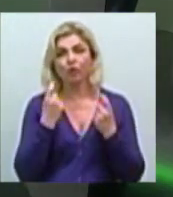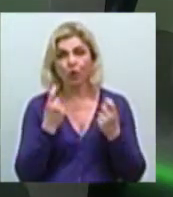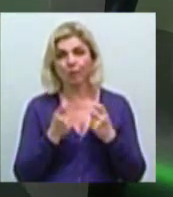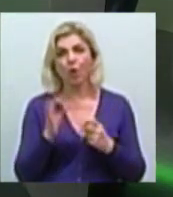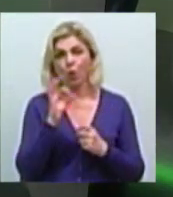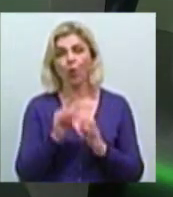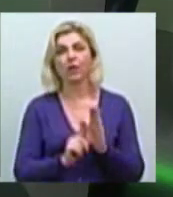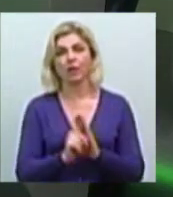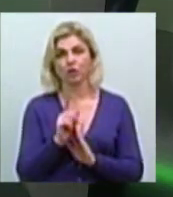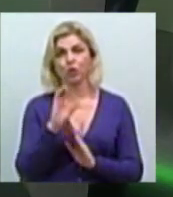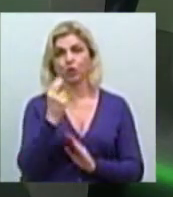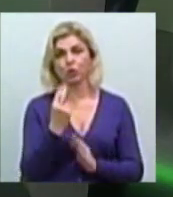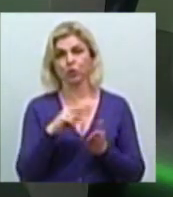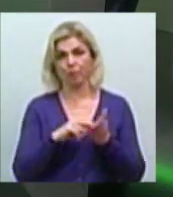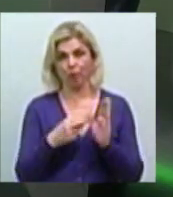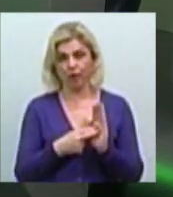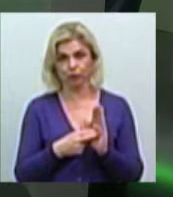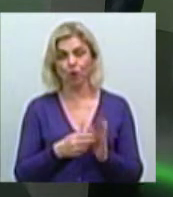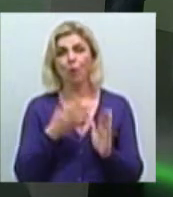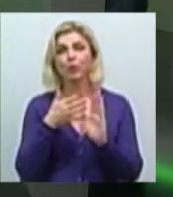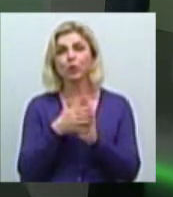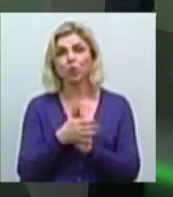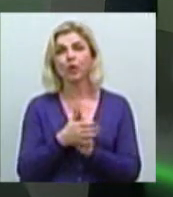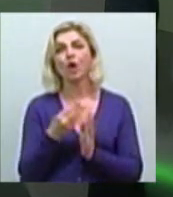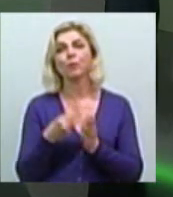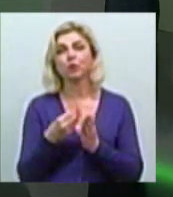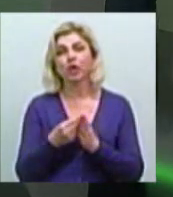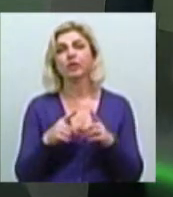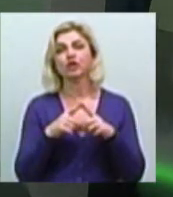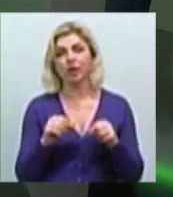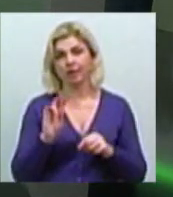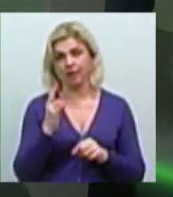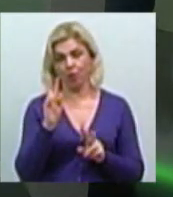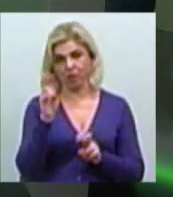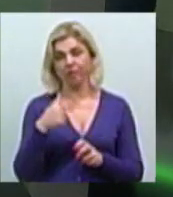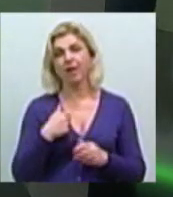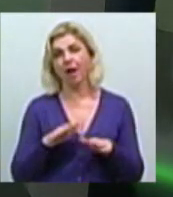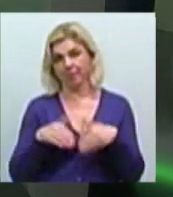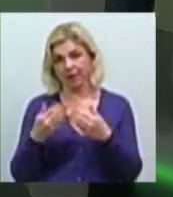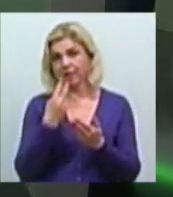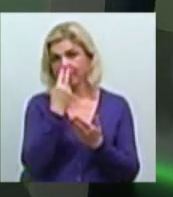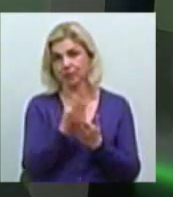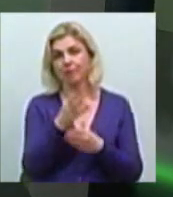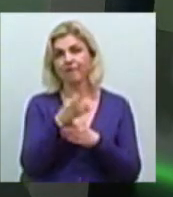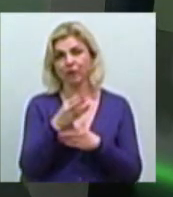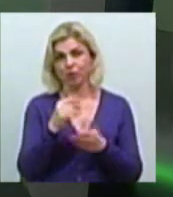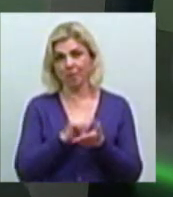запуску соціального проєкту «Прозорі бюджети шкіл Миколаєва». Тож я пропоную переглянути відеоматеріал з цього